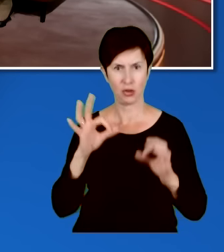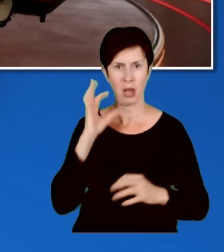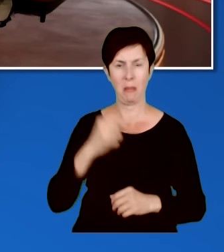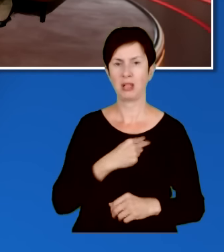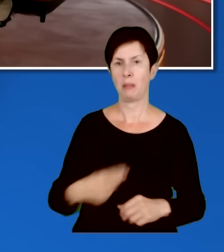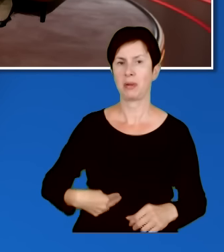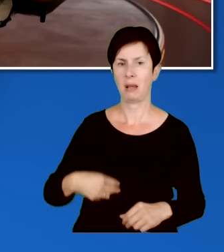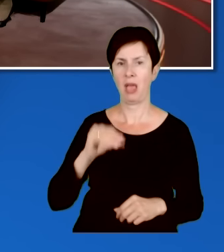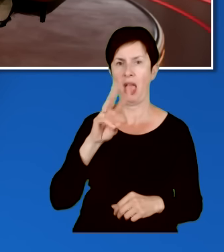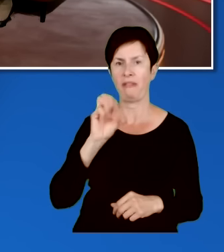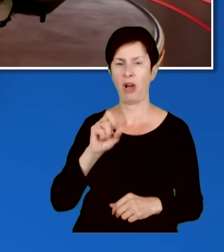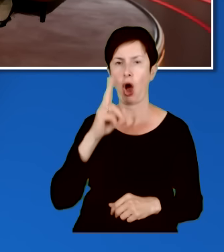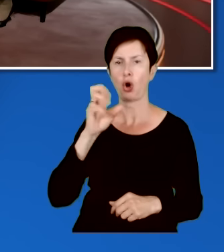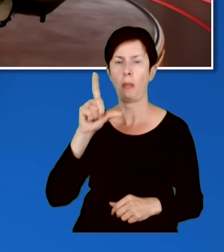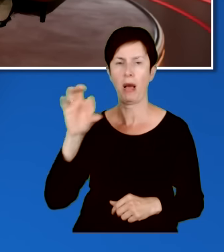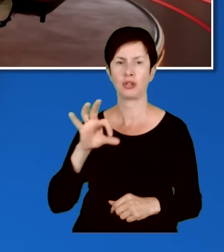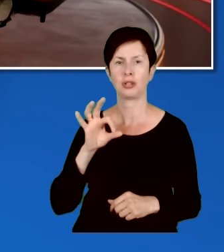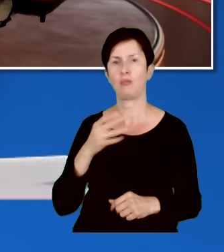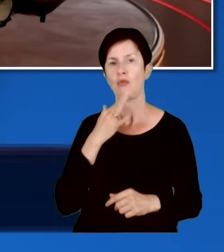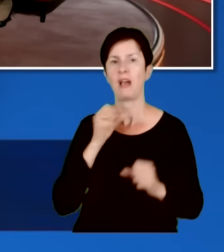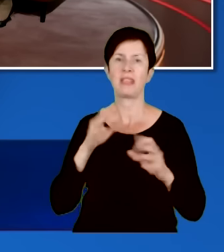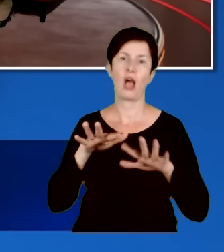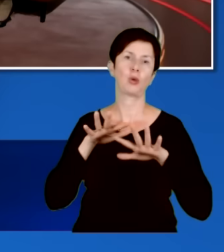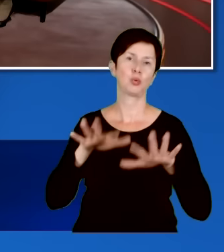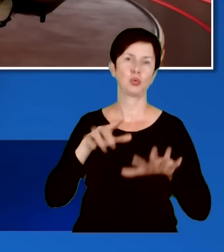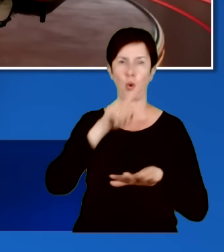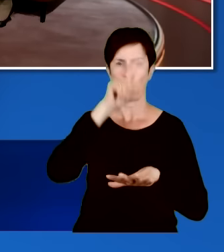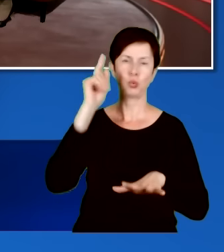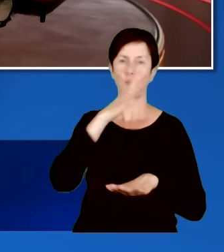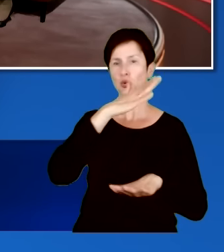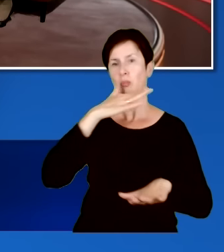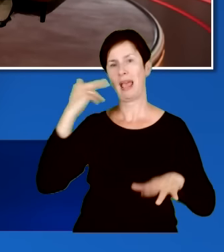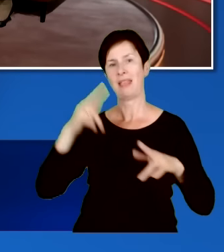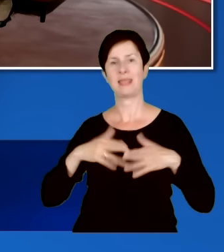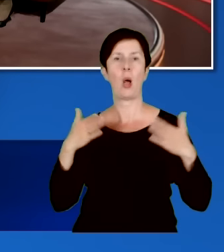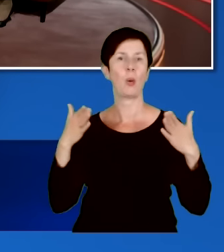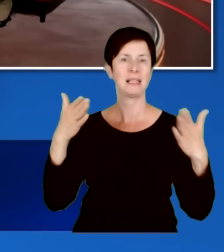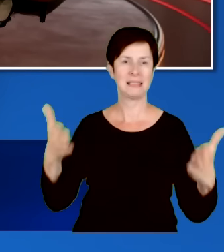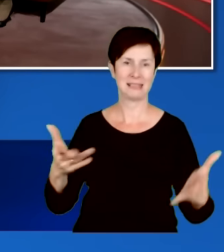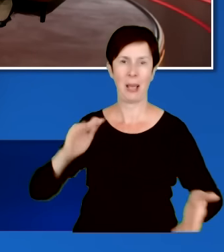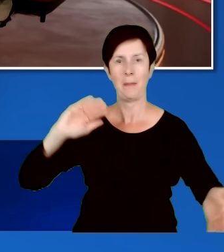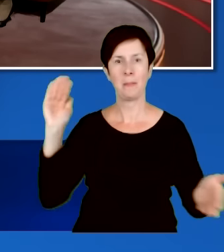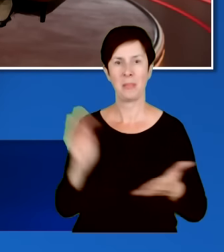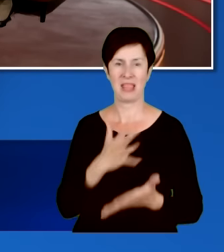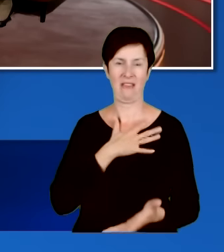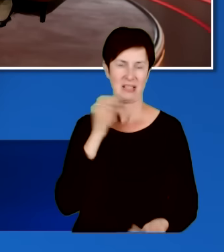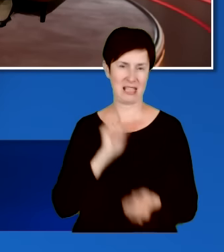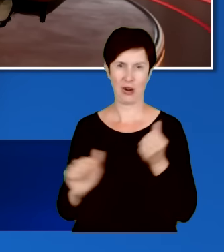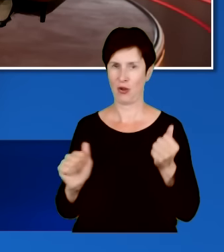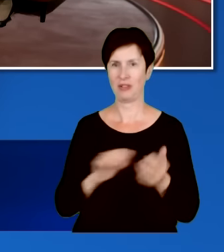Kopacz dziś europoseł mówiła że tylu uśmiechniętych ludzi na ulicach mniej zastraszony wszyscy